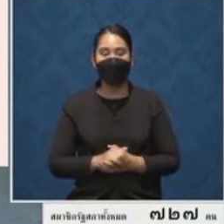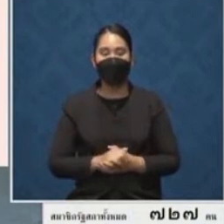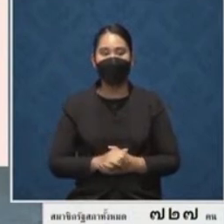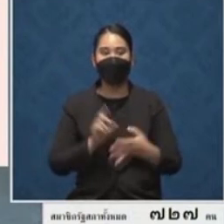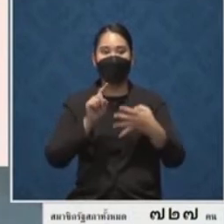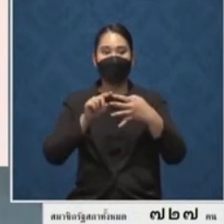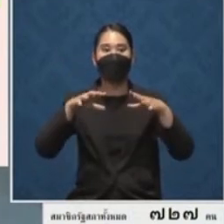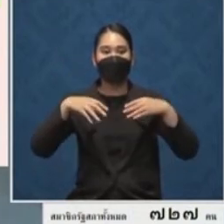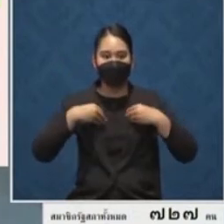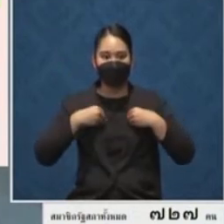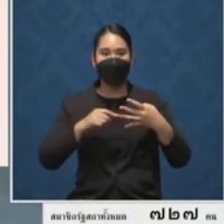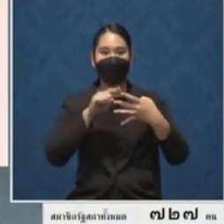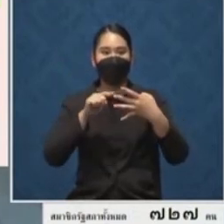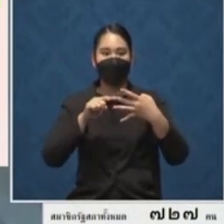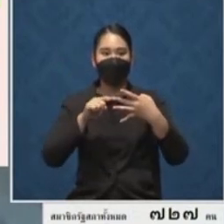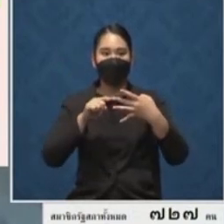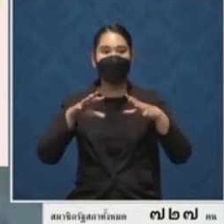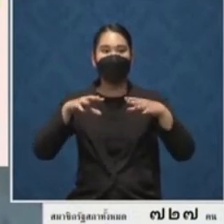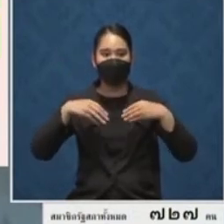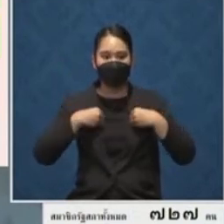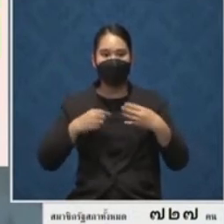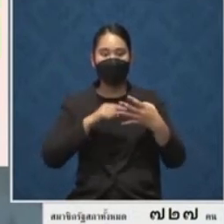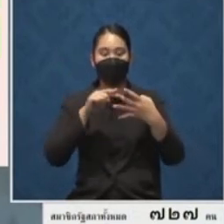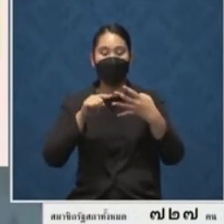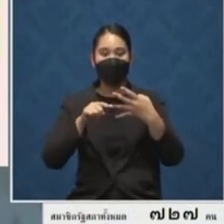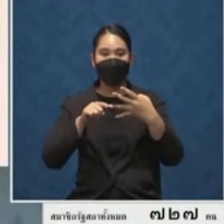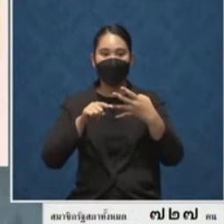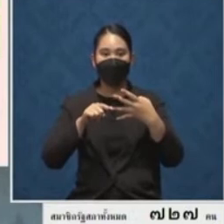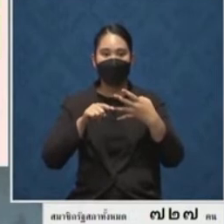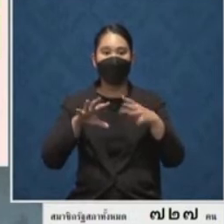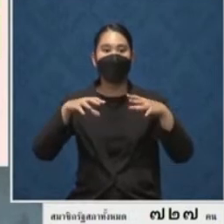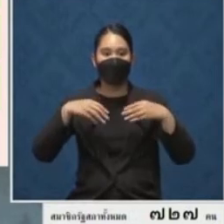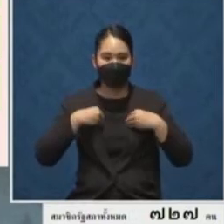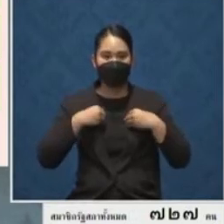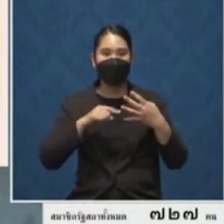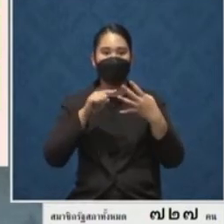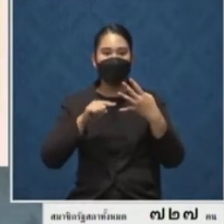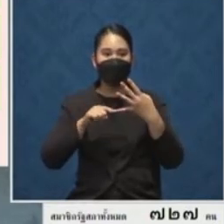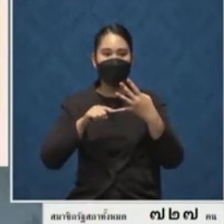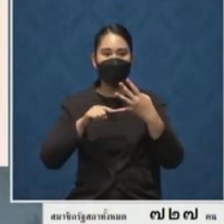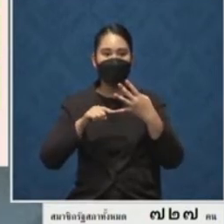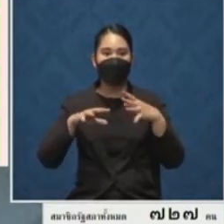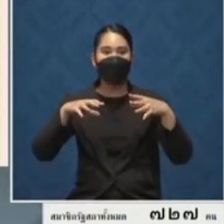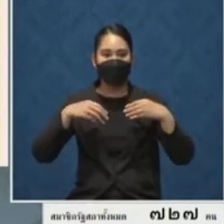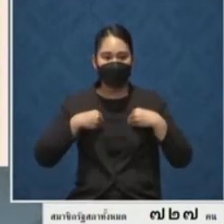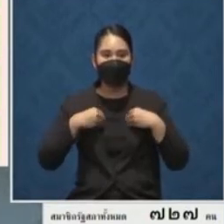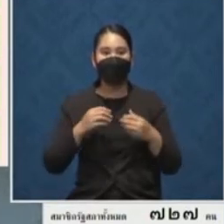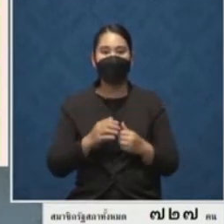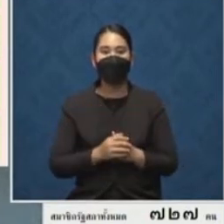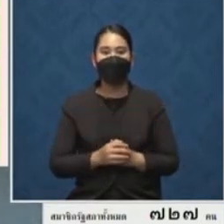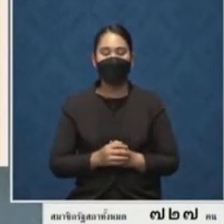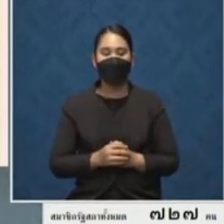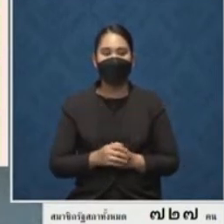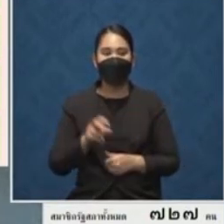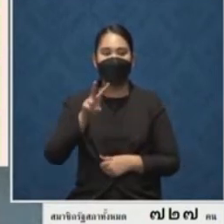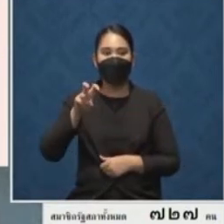การ2รับหลักการ3รับหลักการ4รับหลักการครับ 210นายเทิดพง